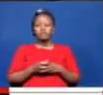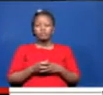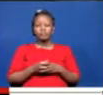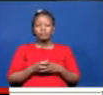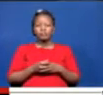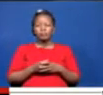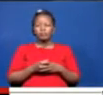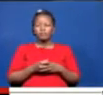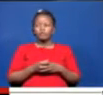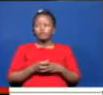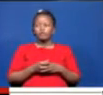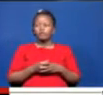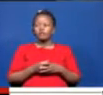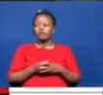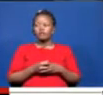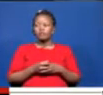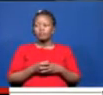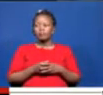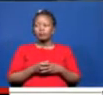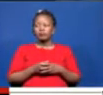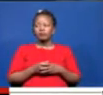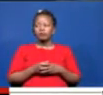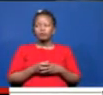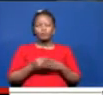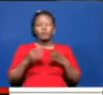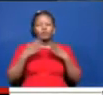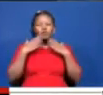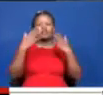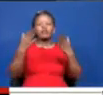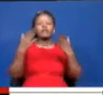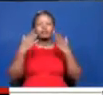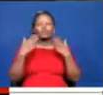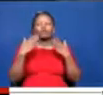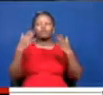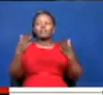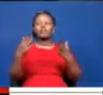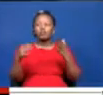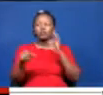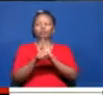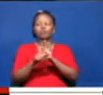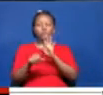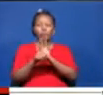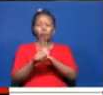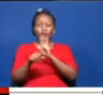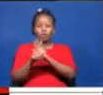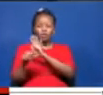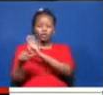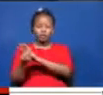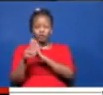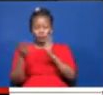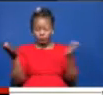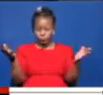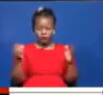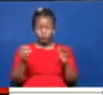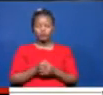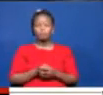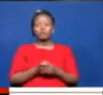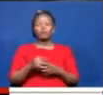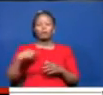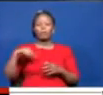Tanzania. Naam, asante sana Dorina Range, mkiwa hapo studio na Daniel Wahome. Niko